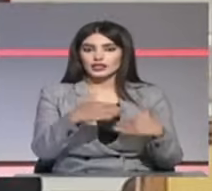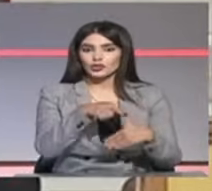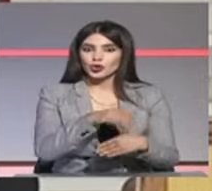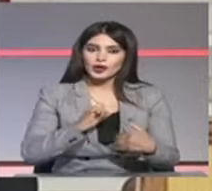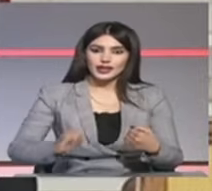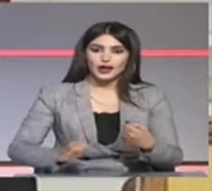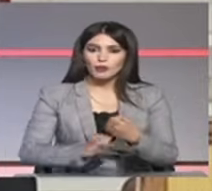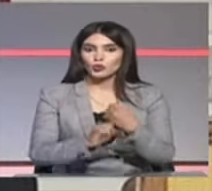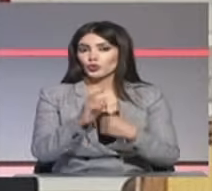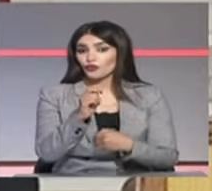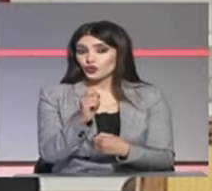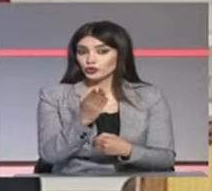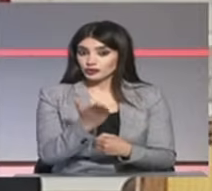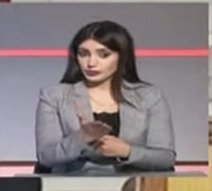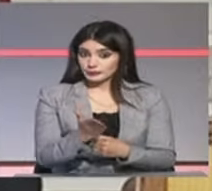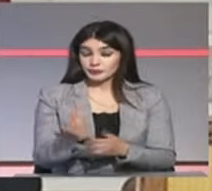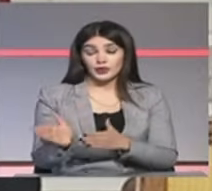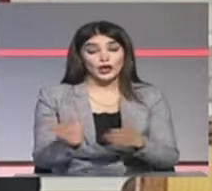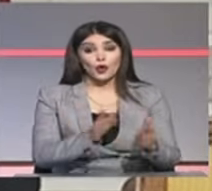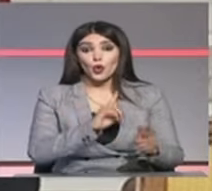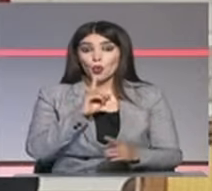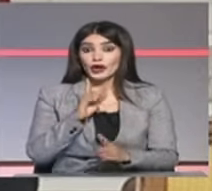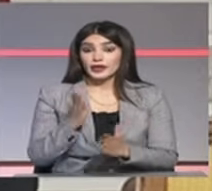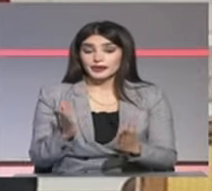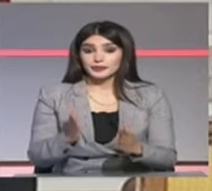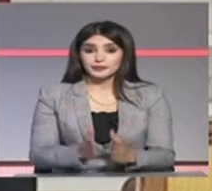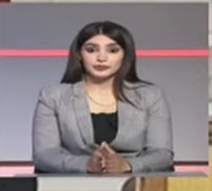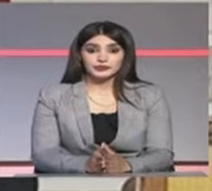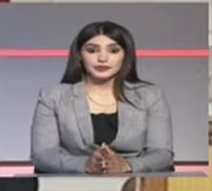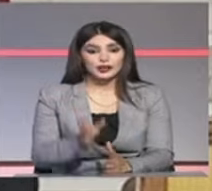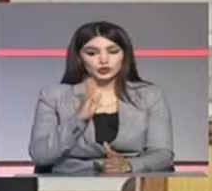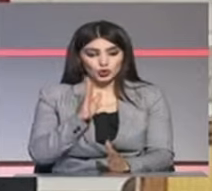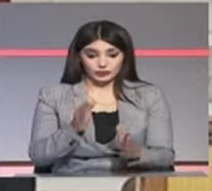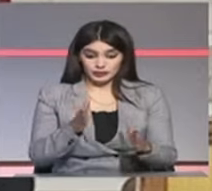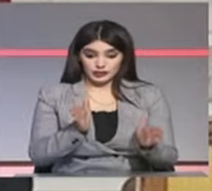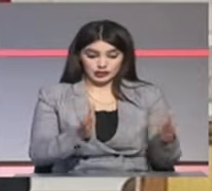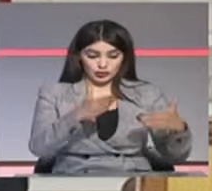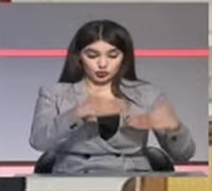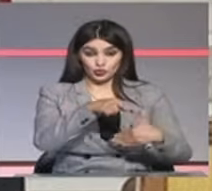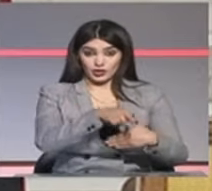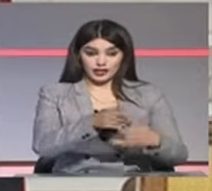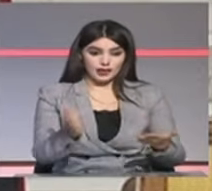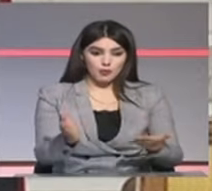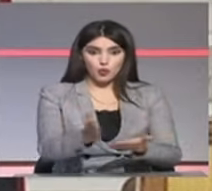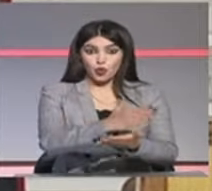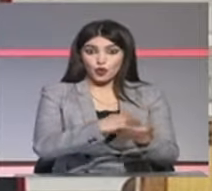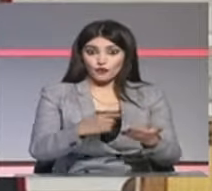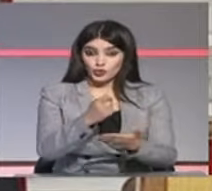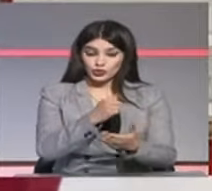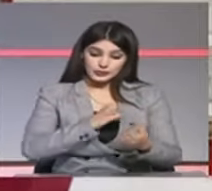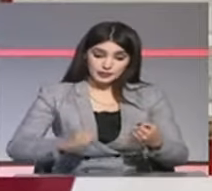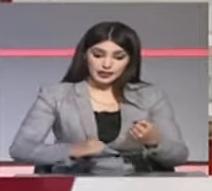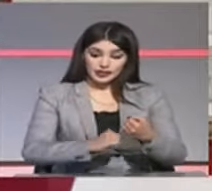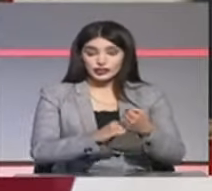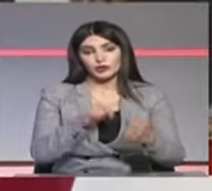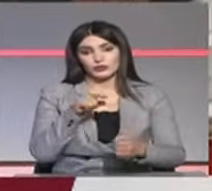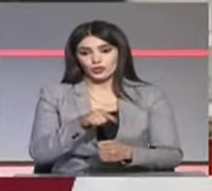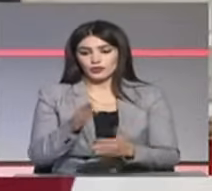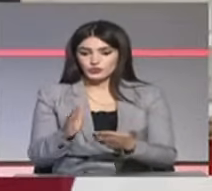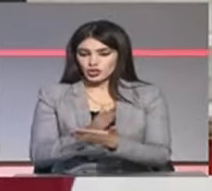صرح وزير الاعلام على المبالغ اللي تحصل عليها كما قاعدين